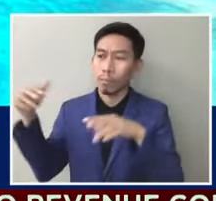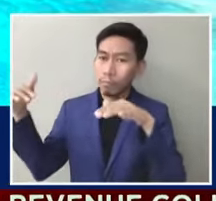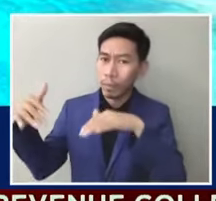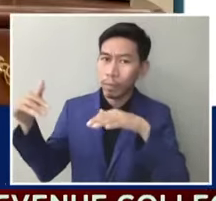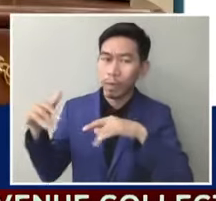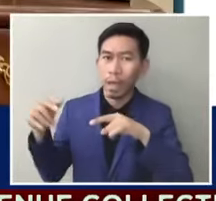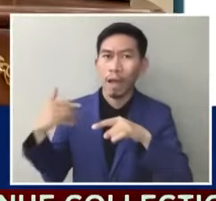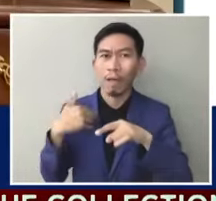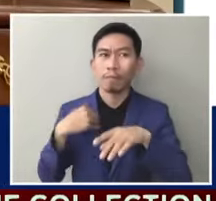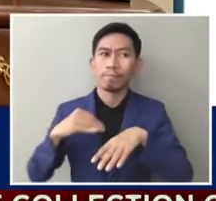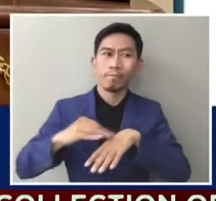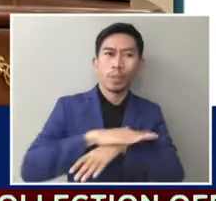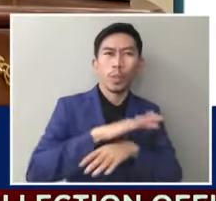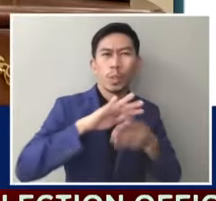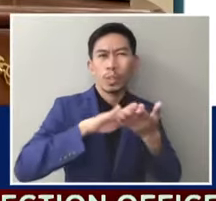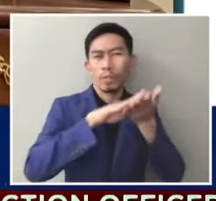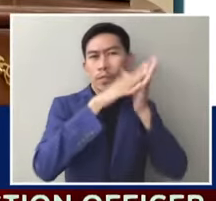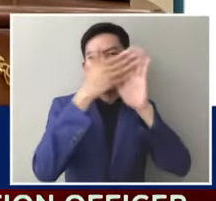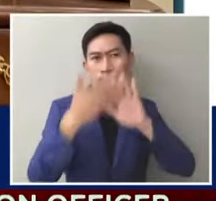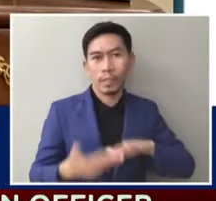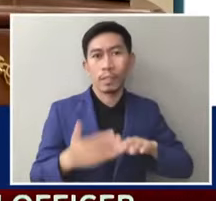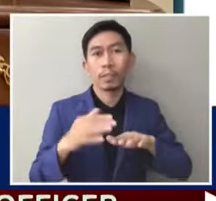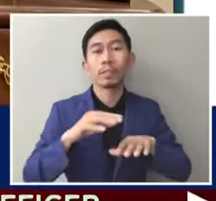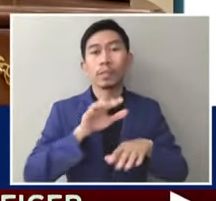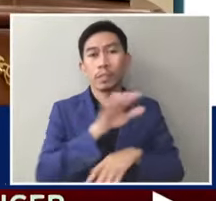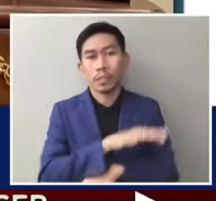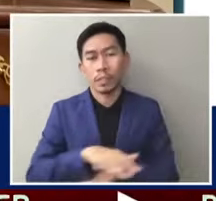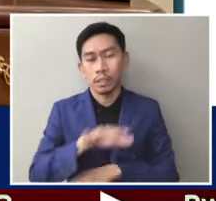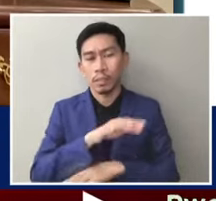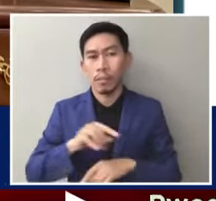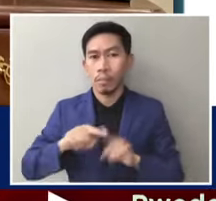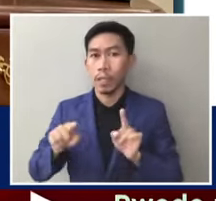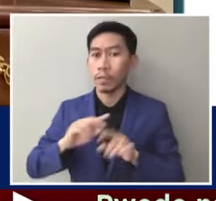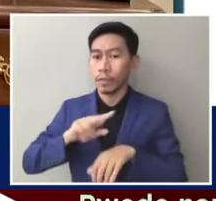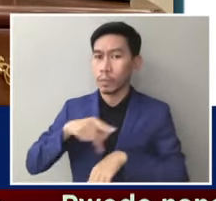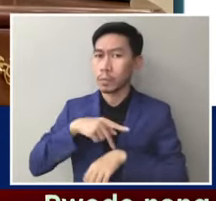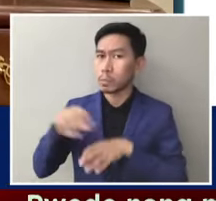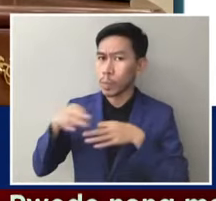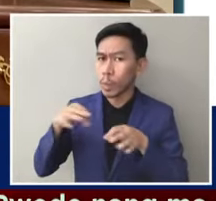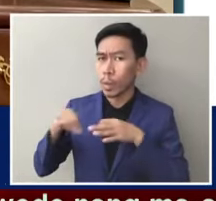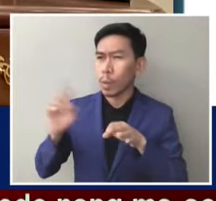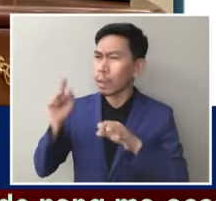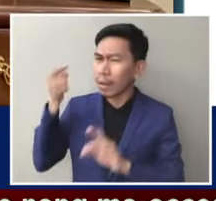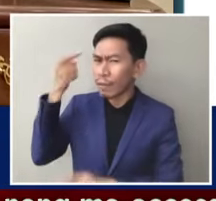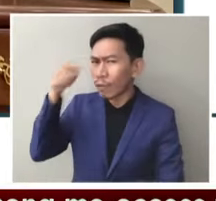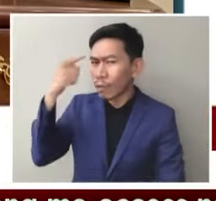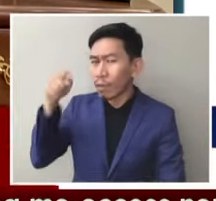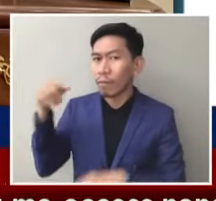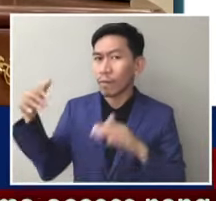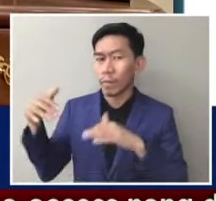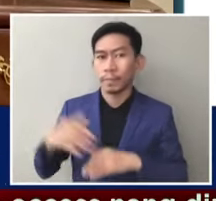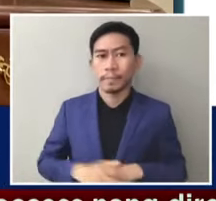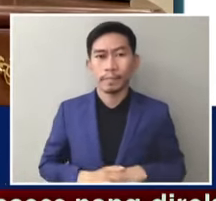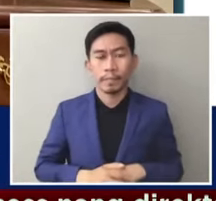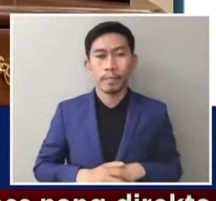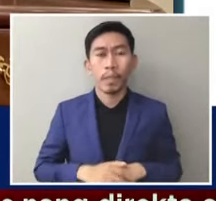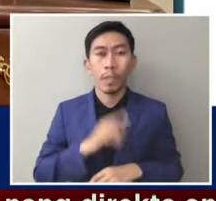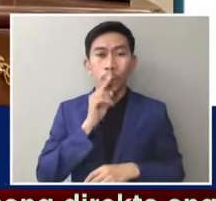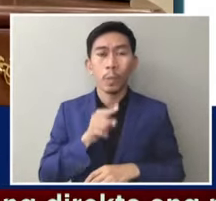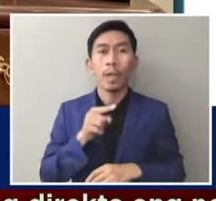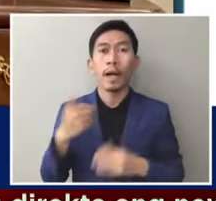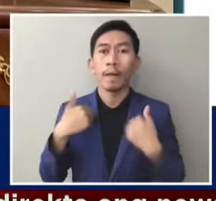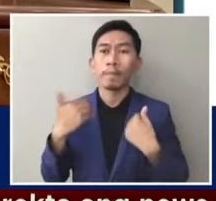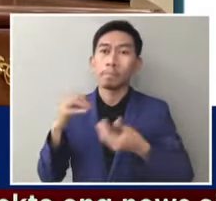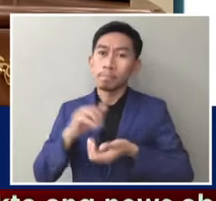rehiyon. Pero nilino na Pilipinas ang layo ng pulong. Bottom line is that we are getting together with many of our friends and